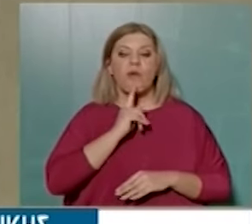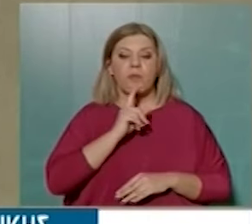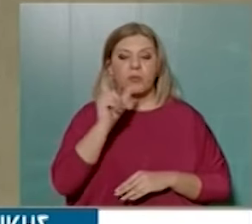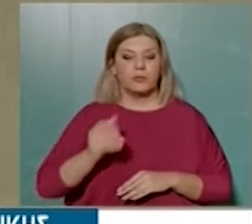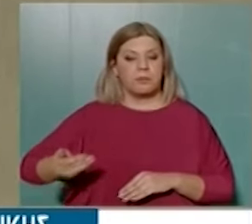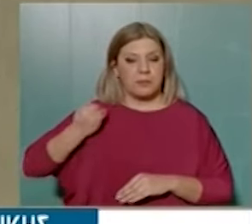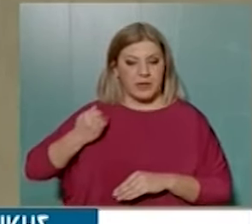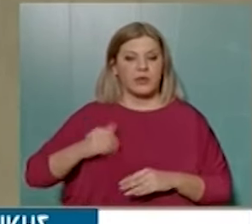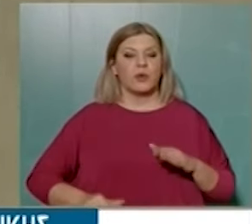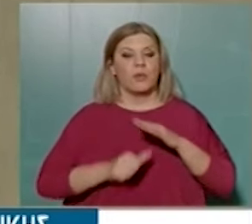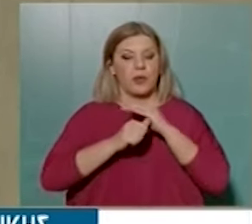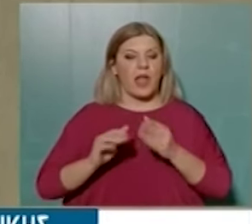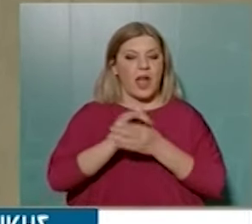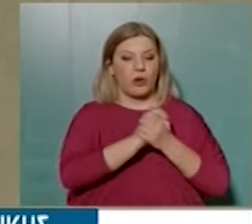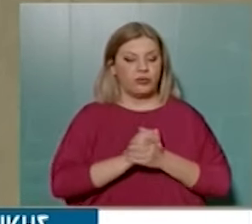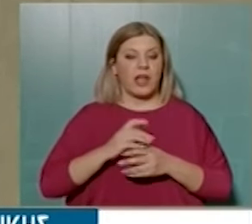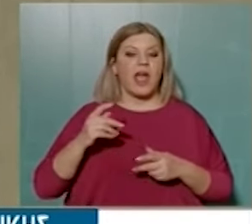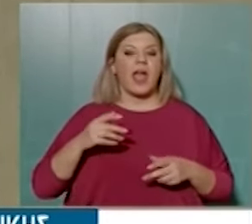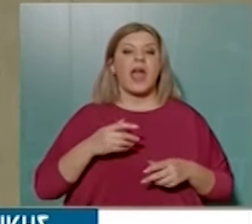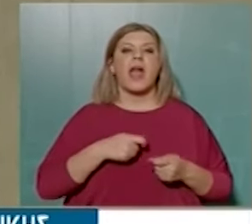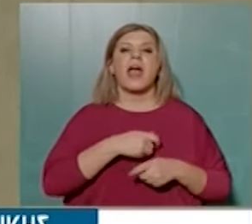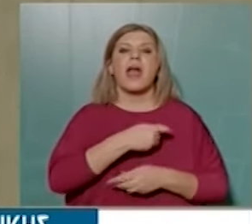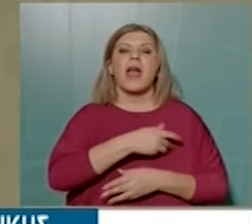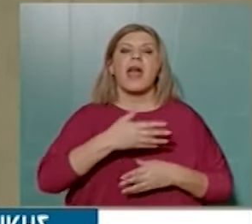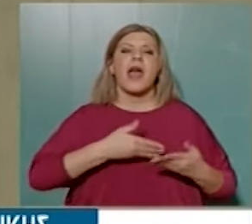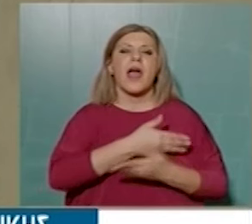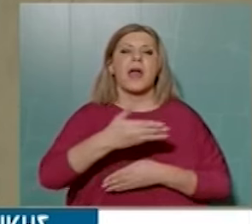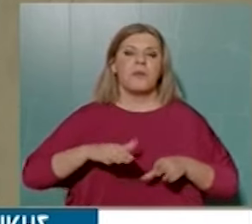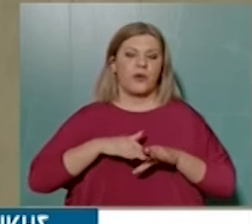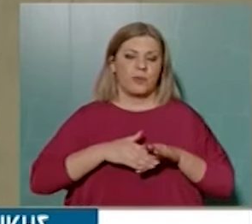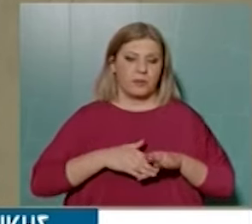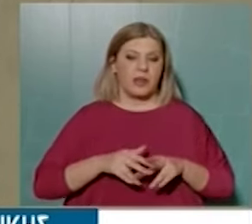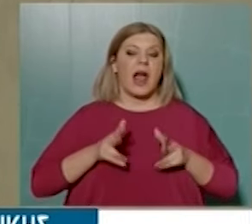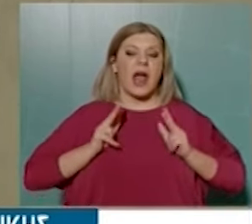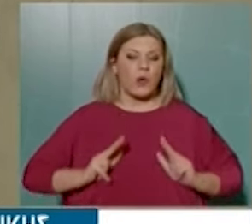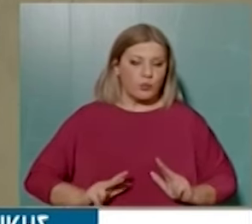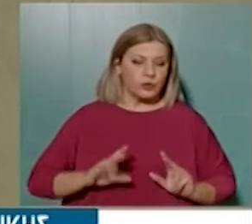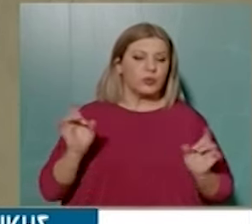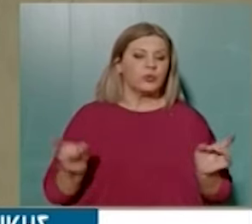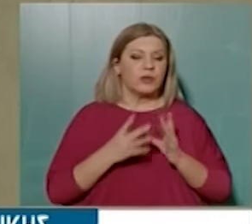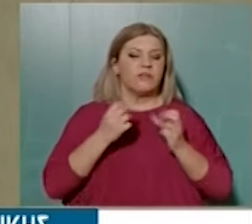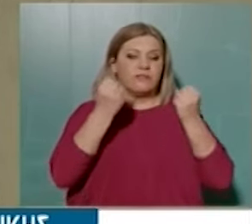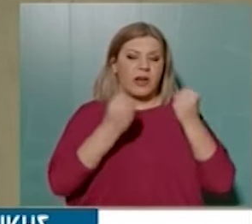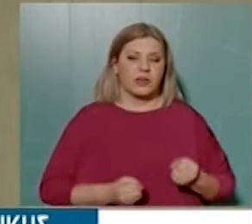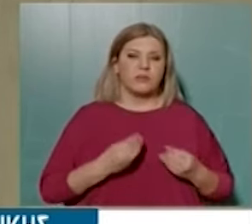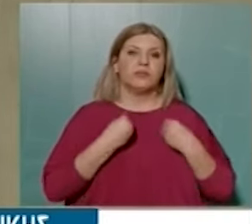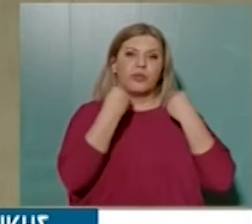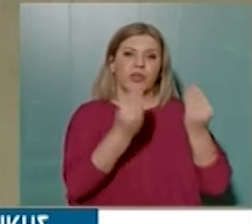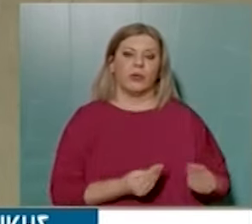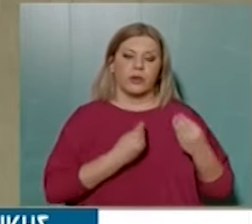προηγουμένου του προέδρου της ένωσης εμποροϋπαλλήλων για την ελάφρυνση ανακούφιση τουλάχιστον από τα τεράστια βάρη που